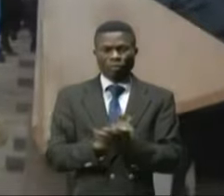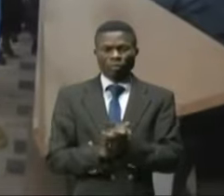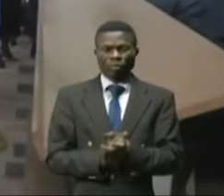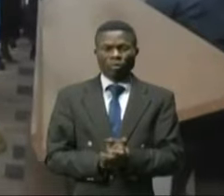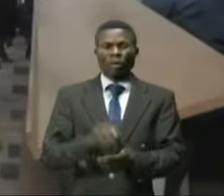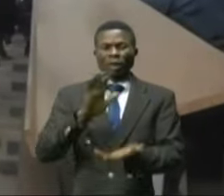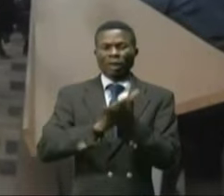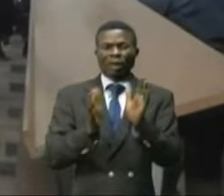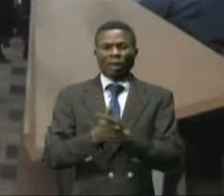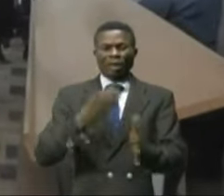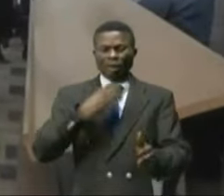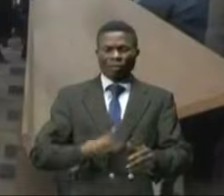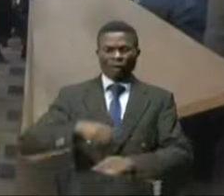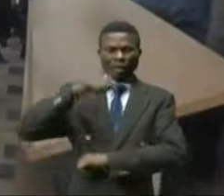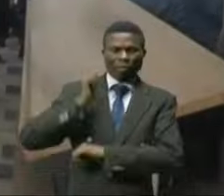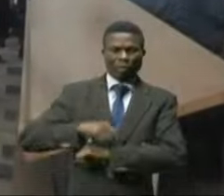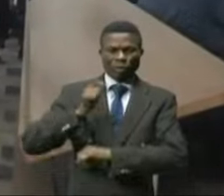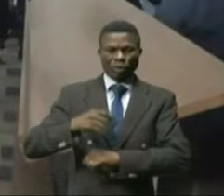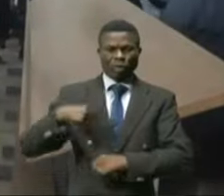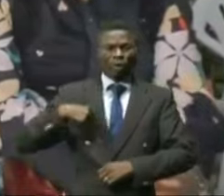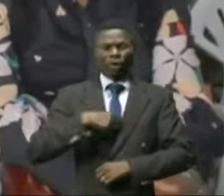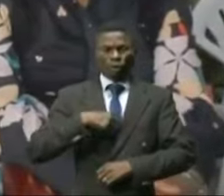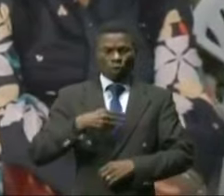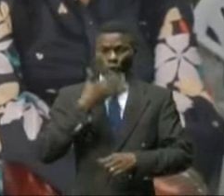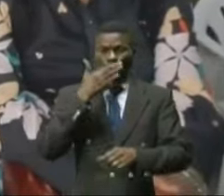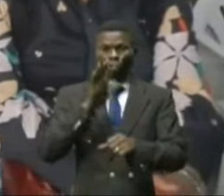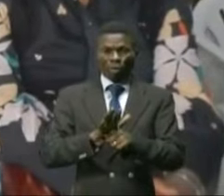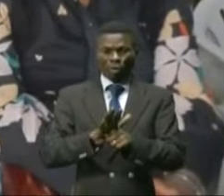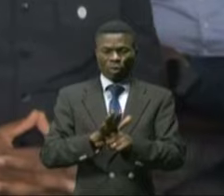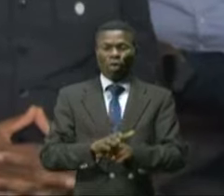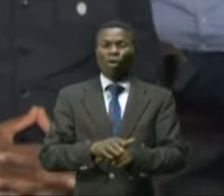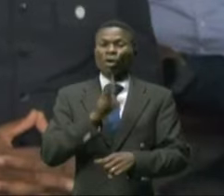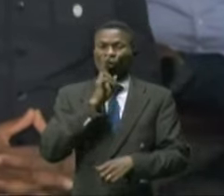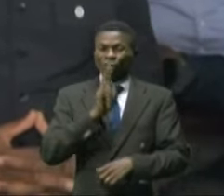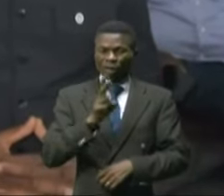magistrat. Et nous croyons que nous allons en tout cas